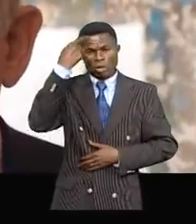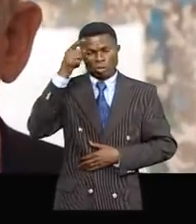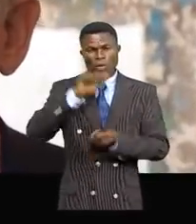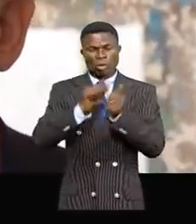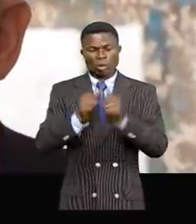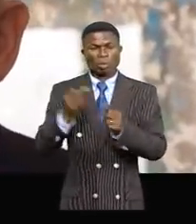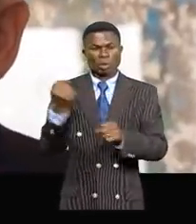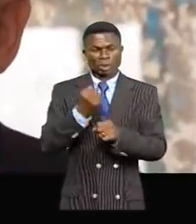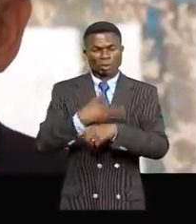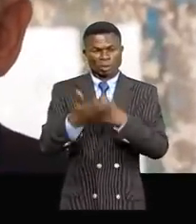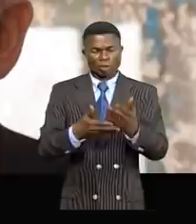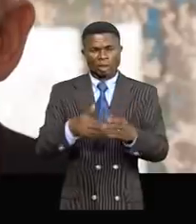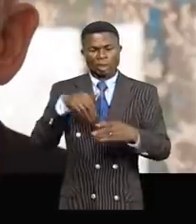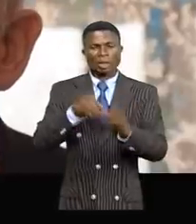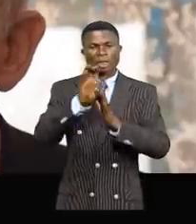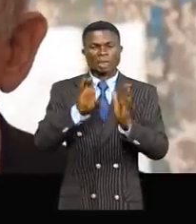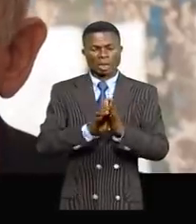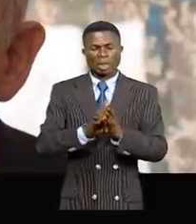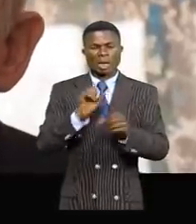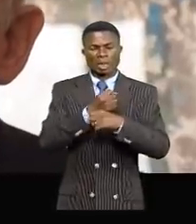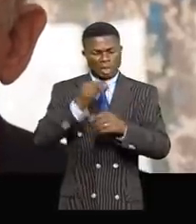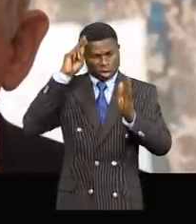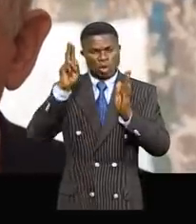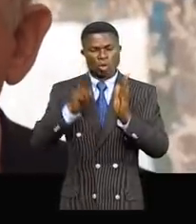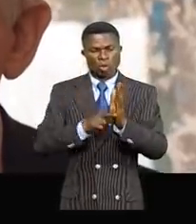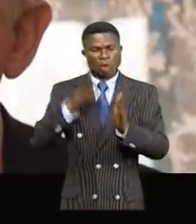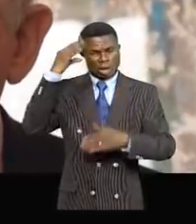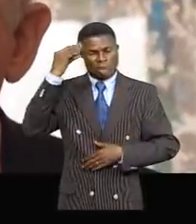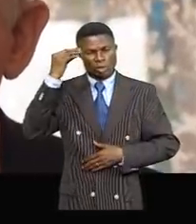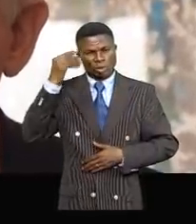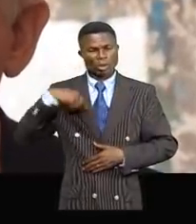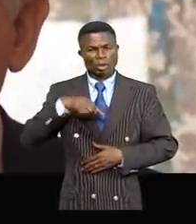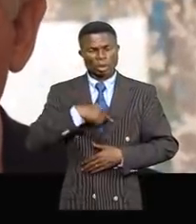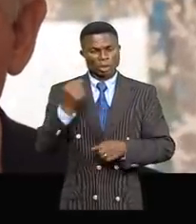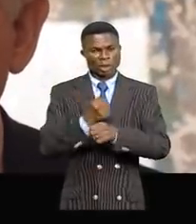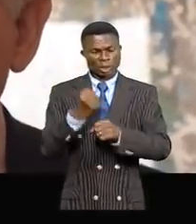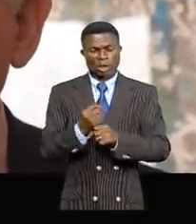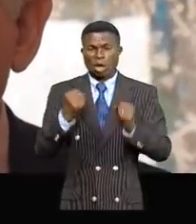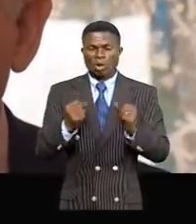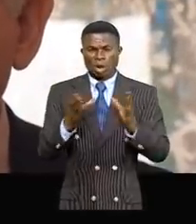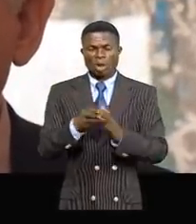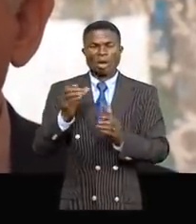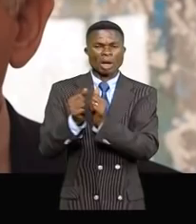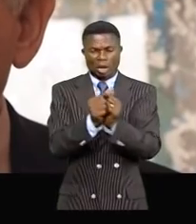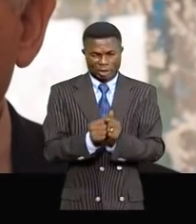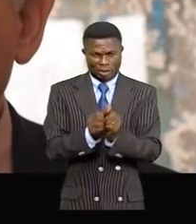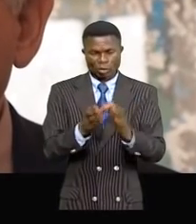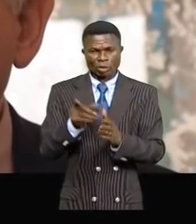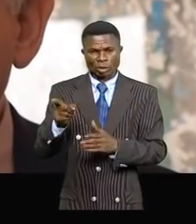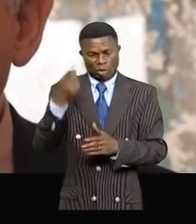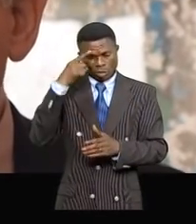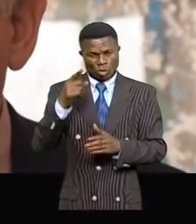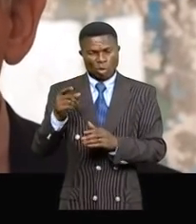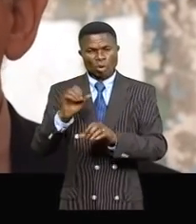son action, à la constitution de son nouveau gouvernement et à l'espoir que nous avons de pouvoir travailler efficacement ensemble pour